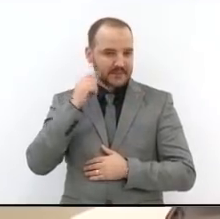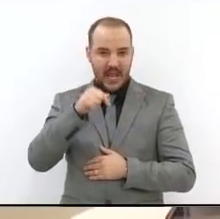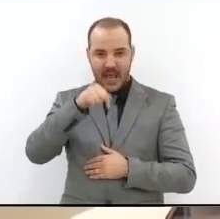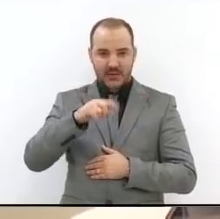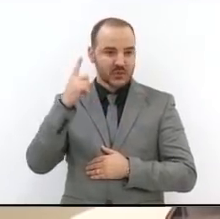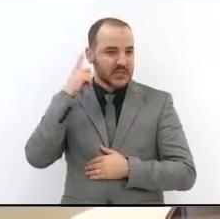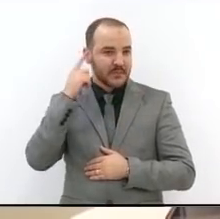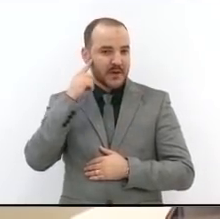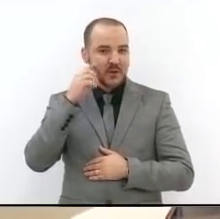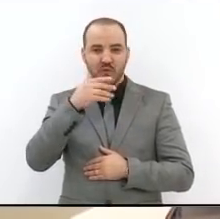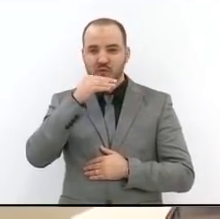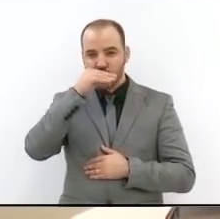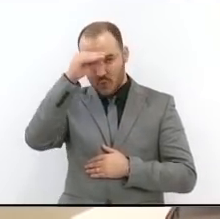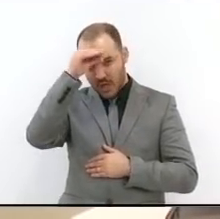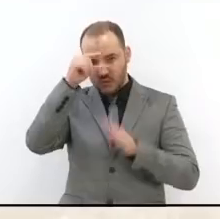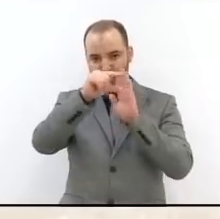للتلاوة.